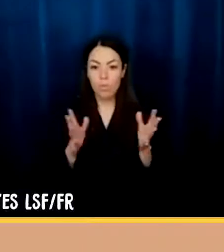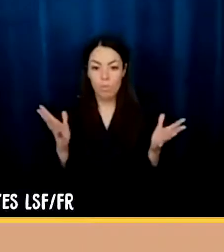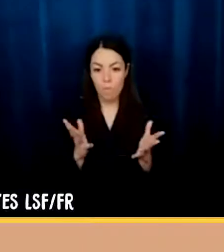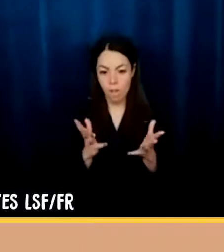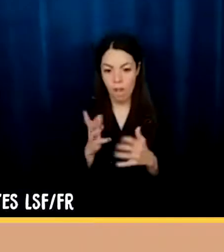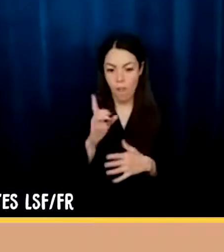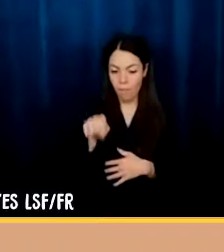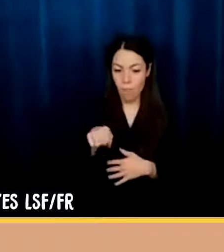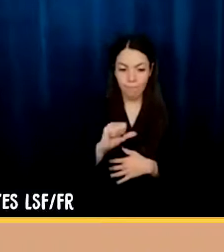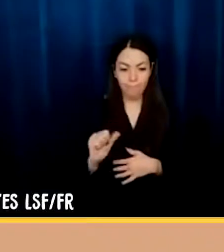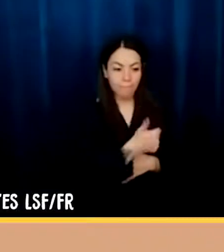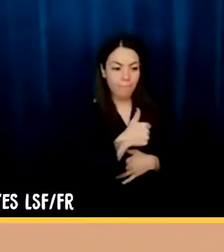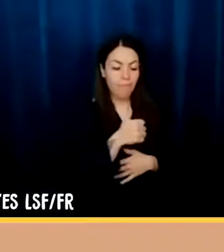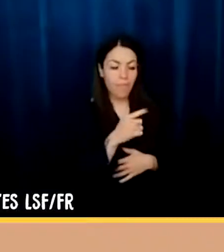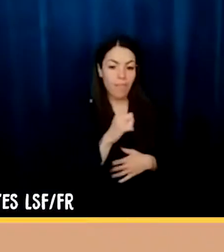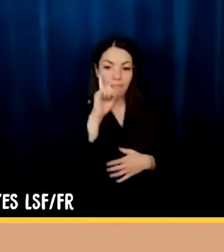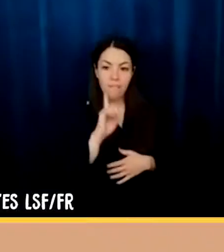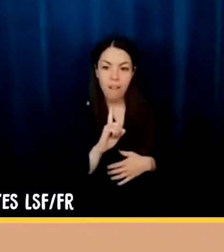son corps, de discuter de ça.